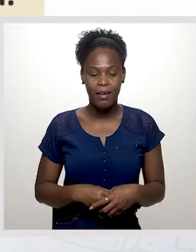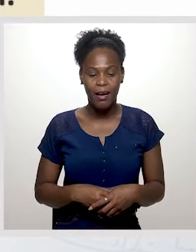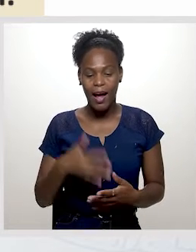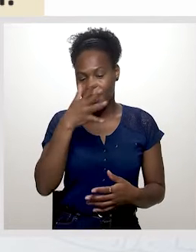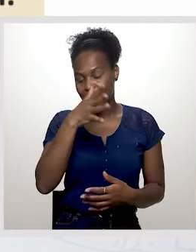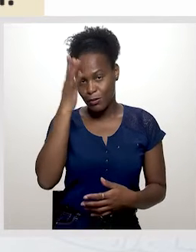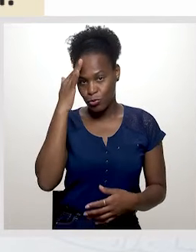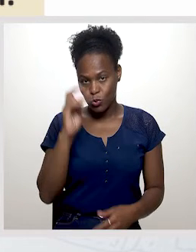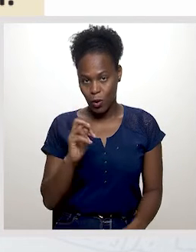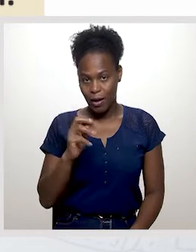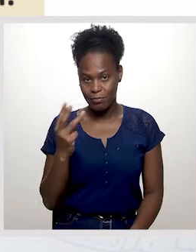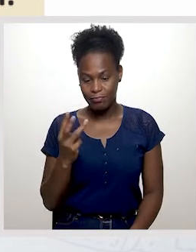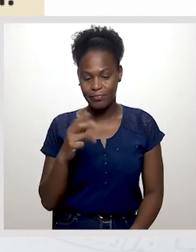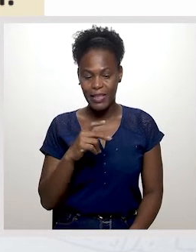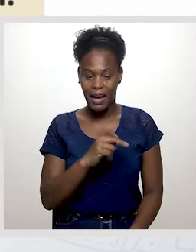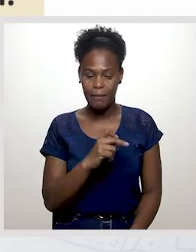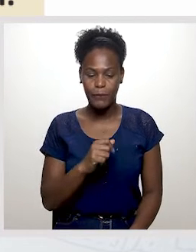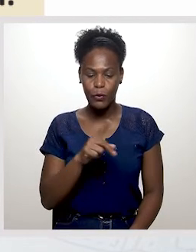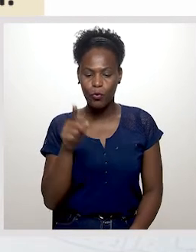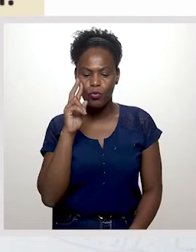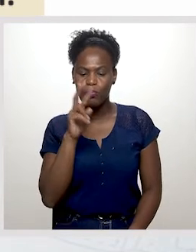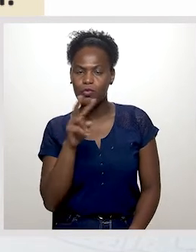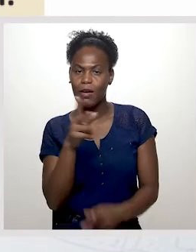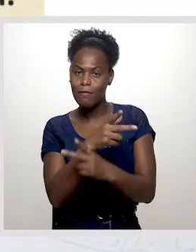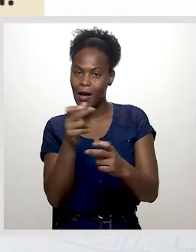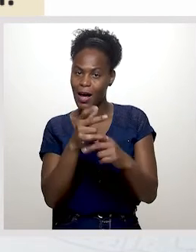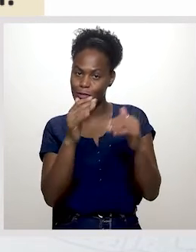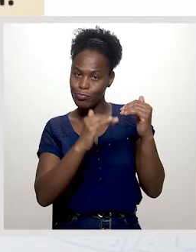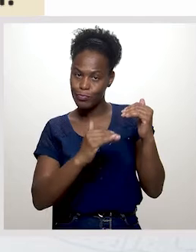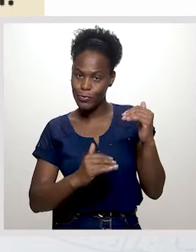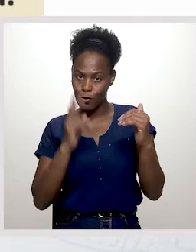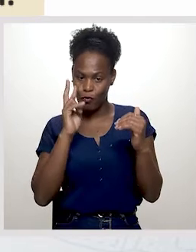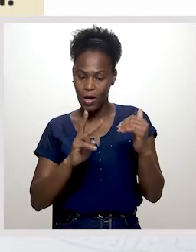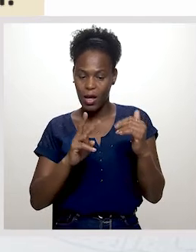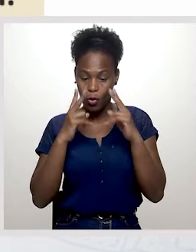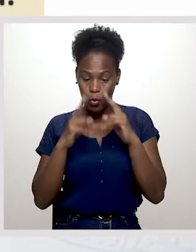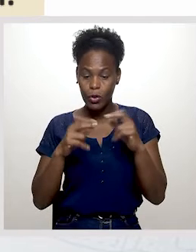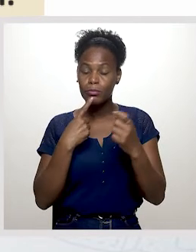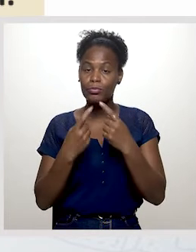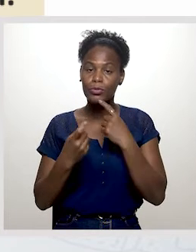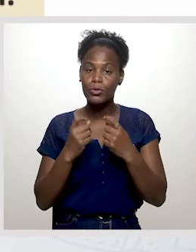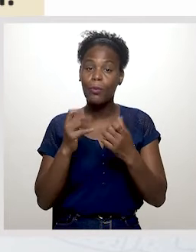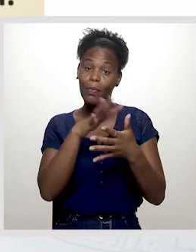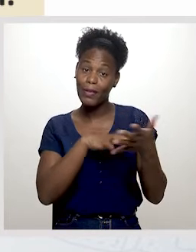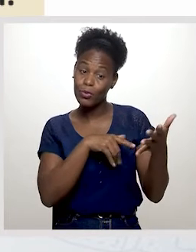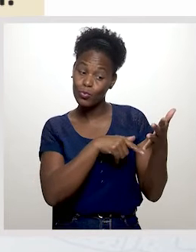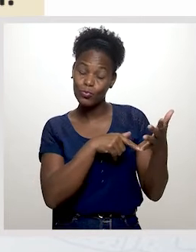Activité 3. A. Observe les phrases suivantes et trouve les questions dans le